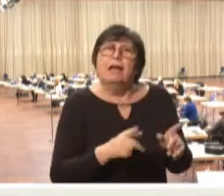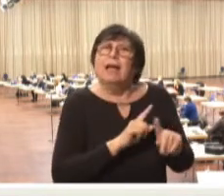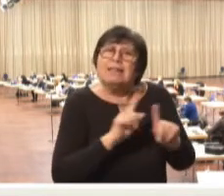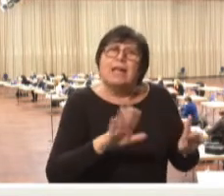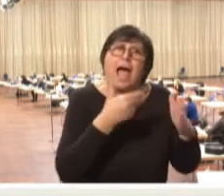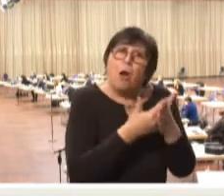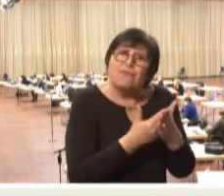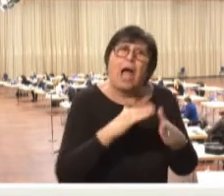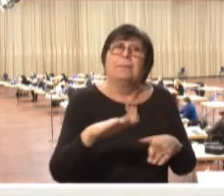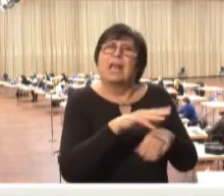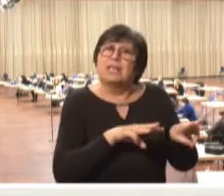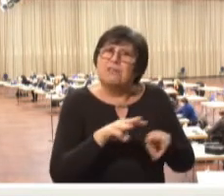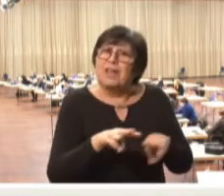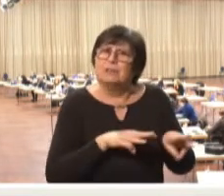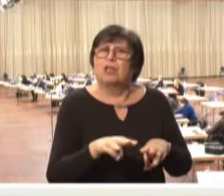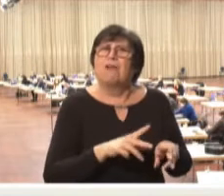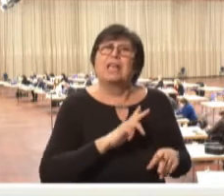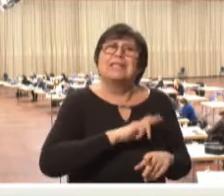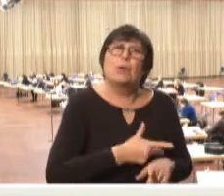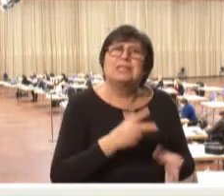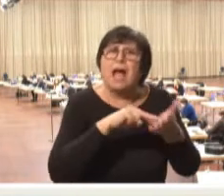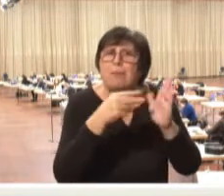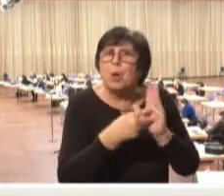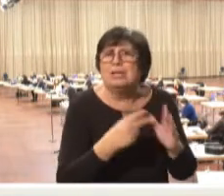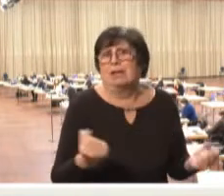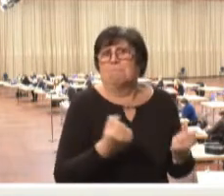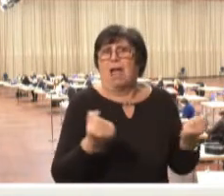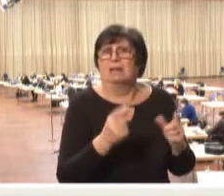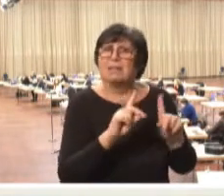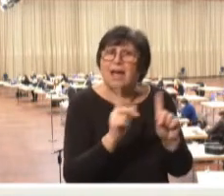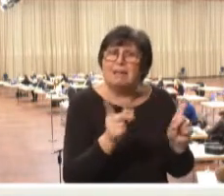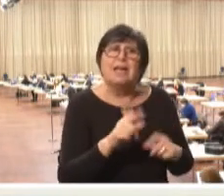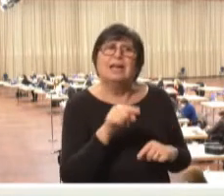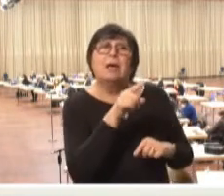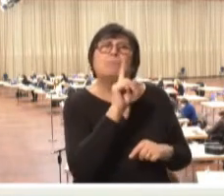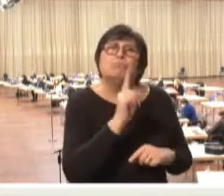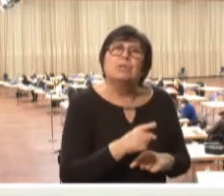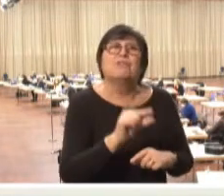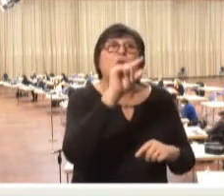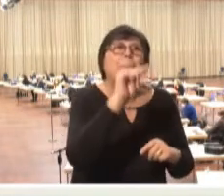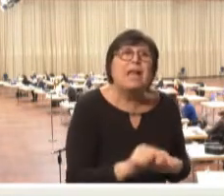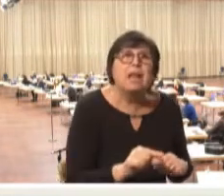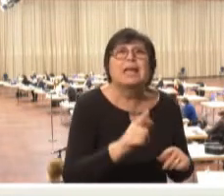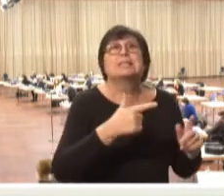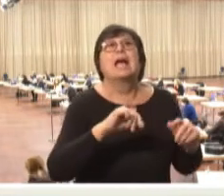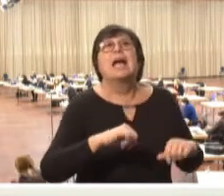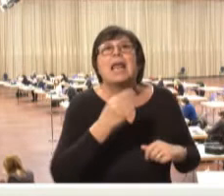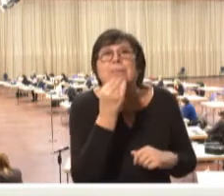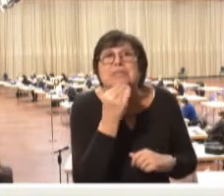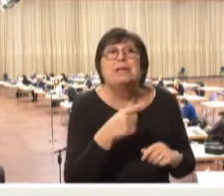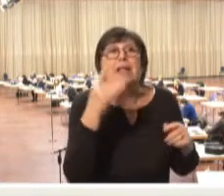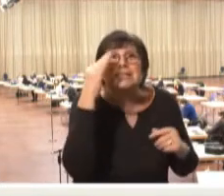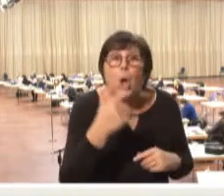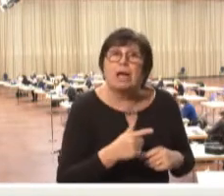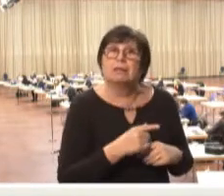der Landwirtschaft sein, Sozialpolitik zu betreiben nach dem Motto, die müssen für günstigste Lebensmittel sorgen, damit sie